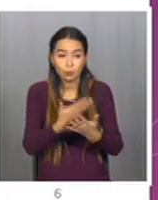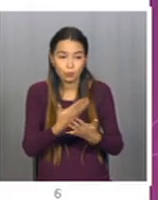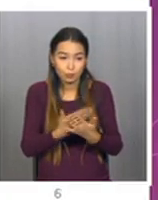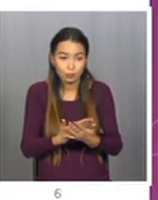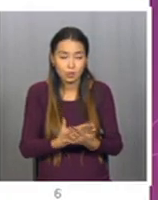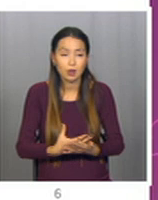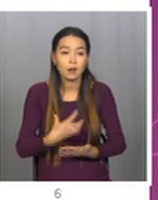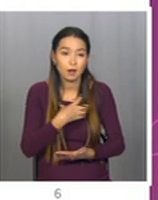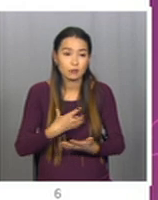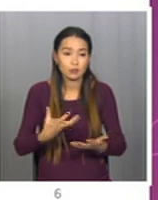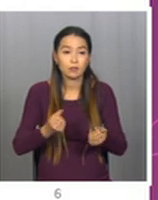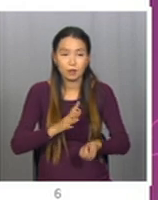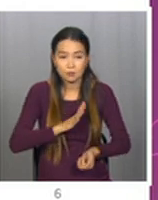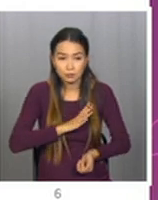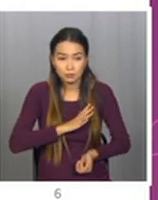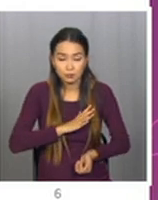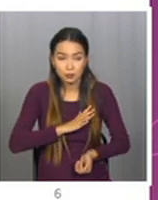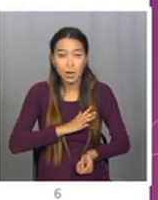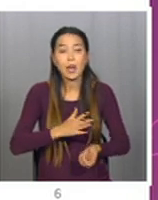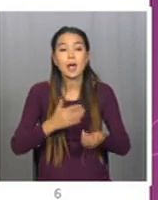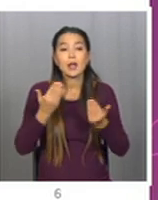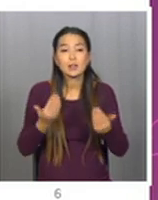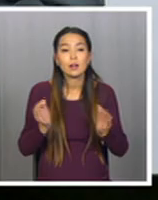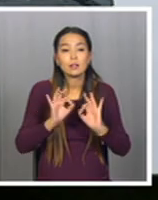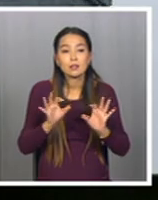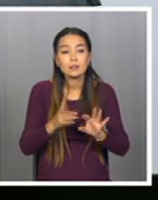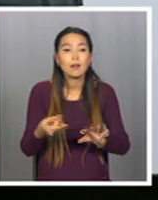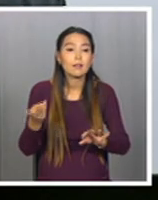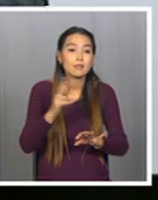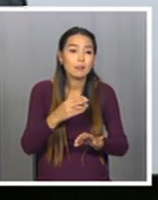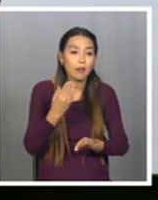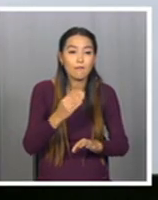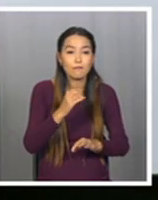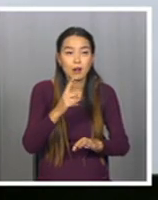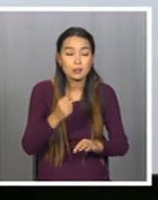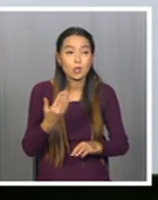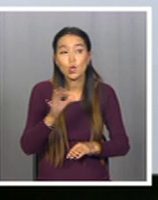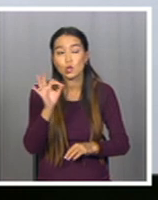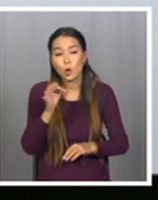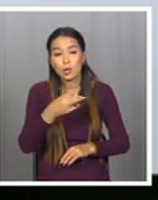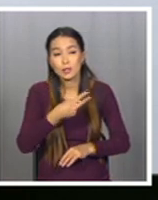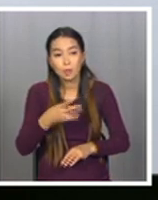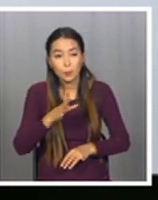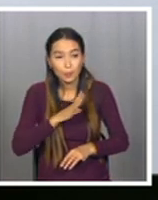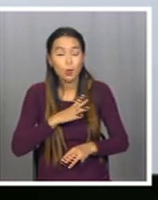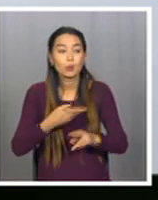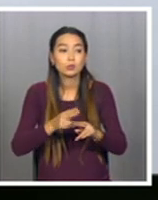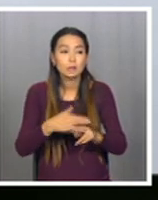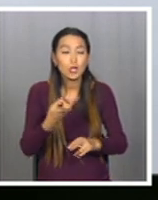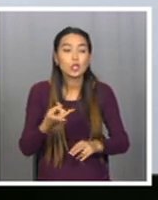қажет әдіс. Енді жаңа айттық, екеуінің фазалар айырымы нөлге тең дедік. Сондықтан да екеуінің